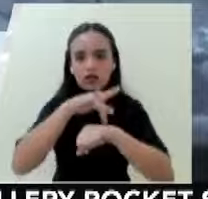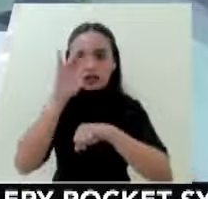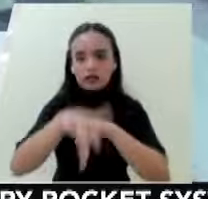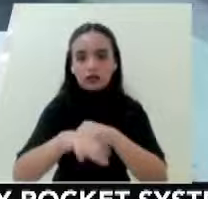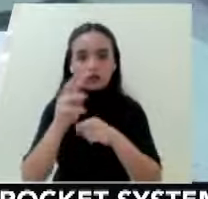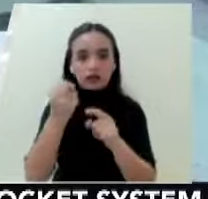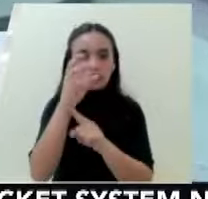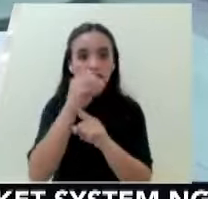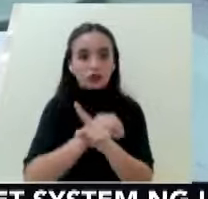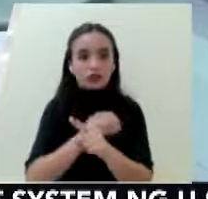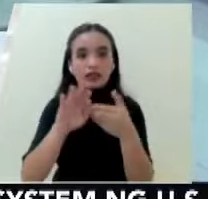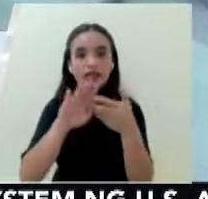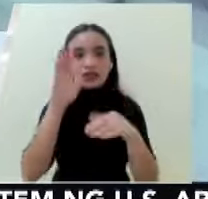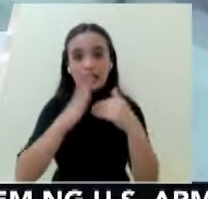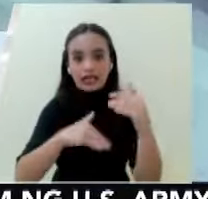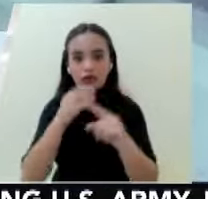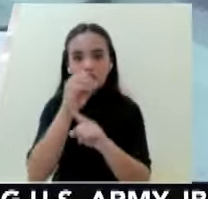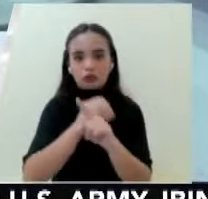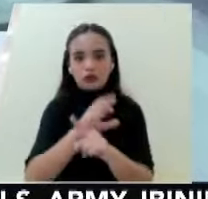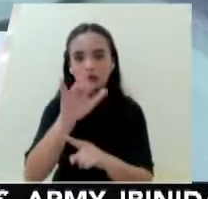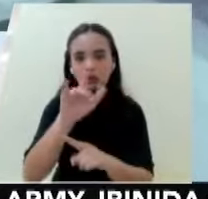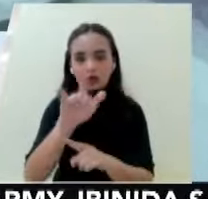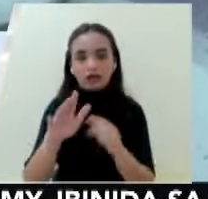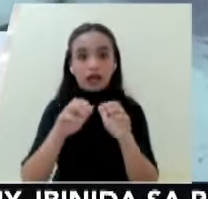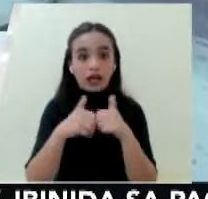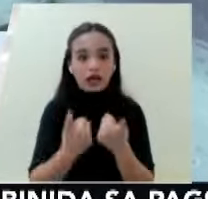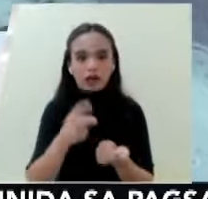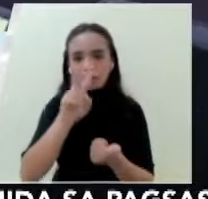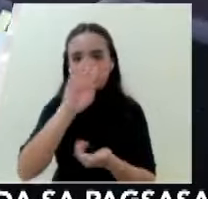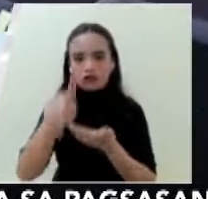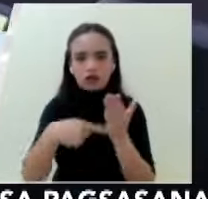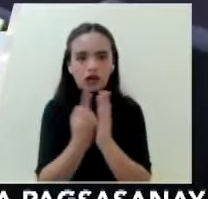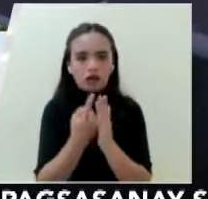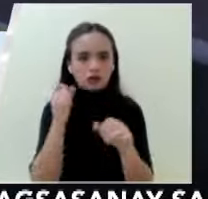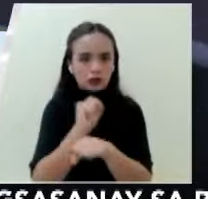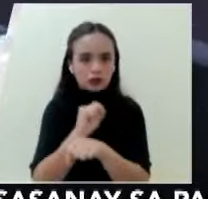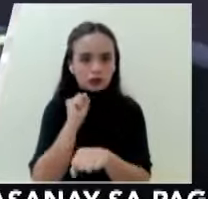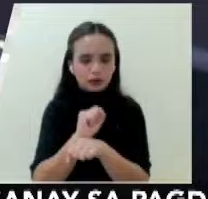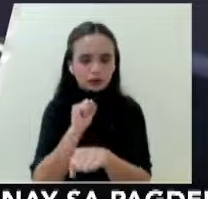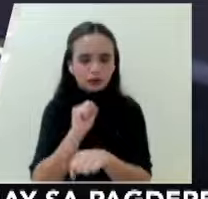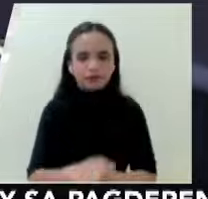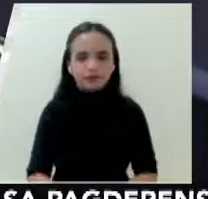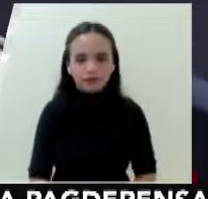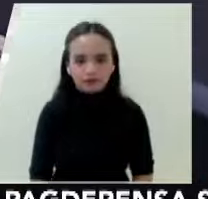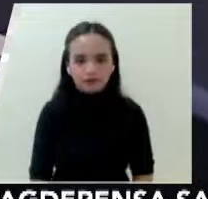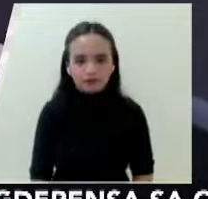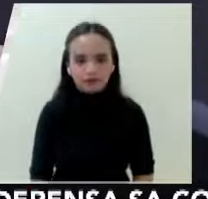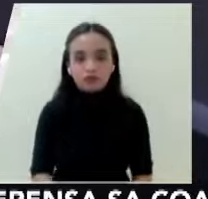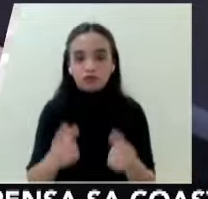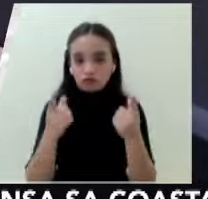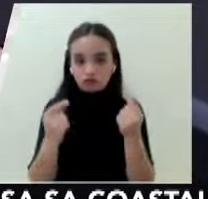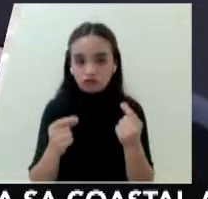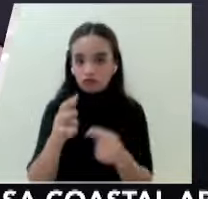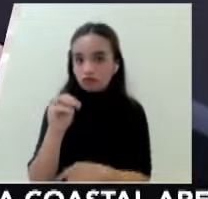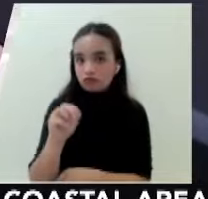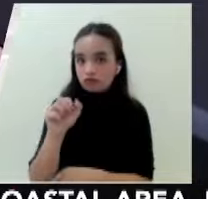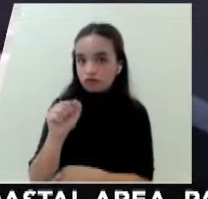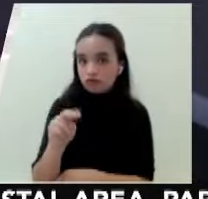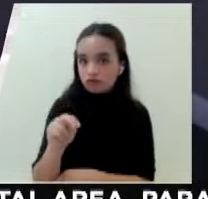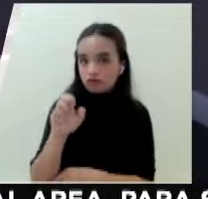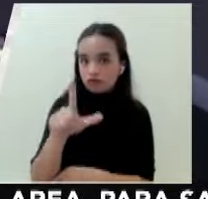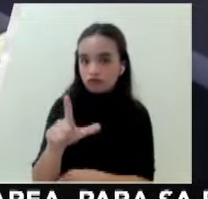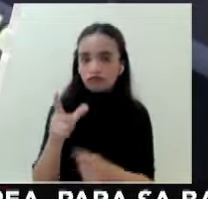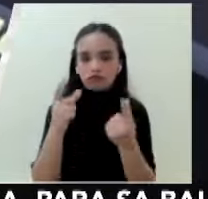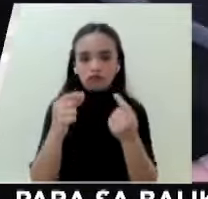deadline sa pamamagitan ng 24 oras na trabaho. Manual po ang gagawin natin pag-demolish doon